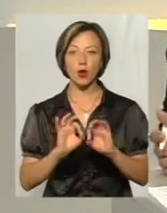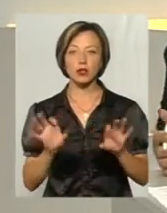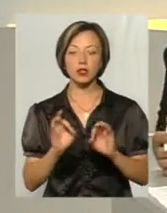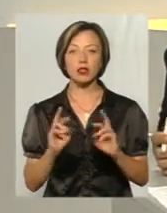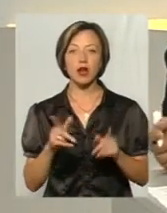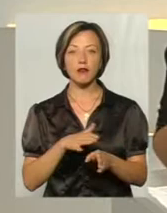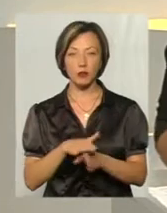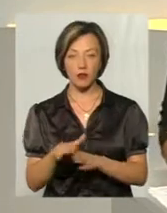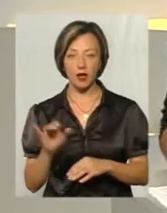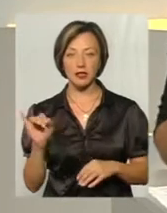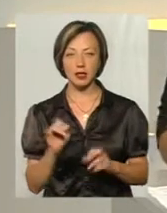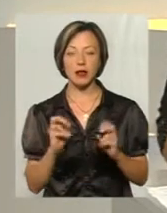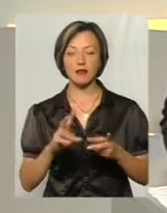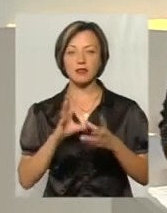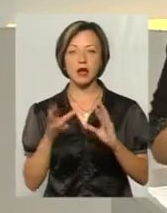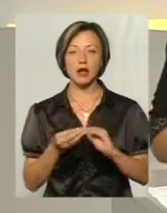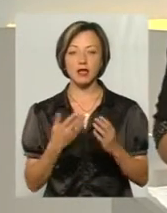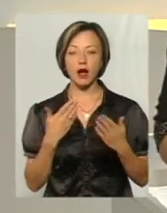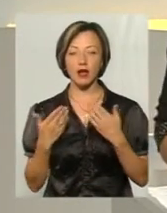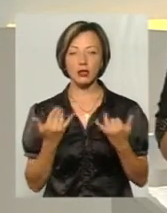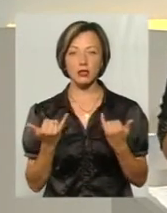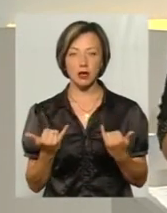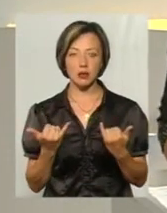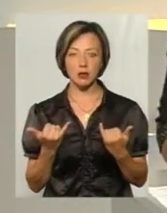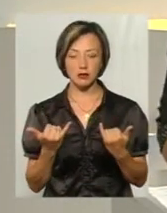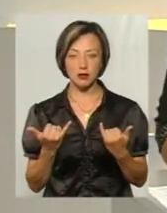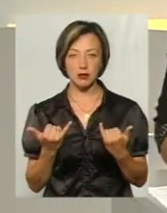воно відбувається і як взагалі діалог зараз